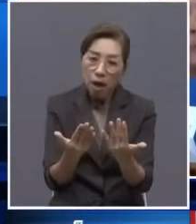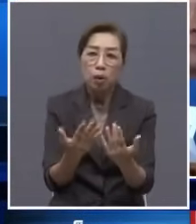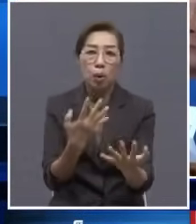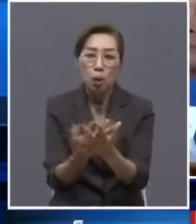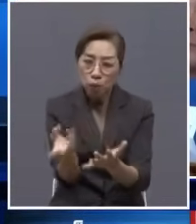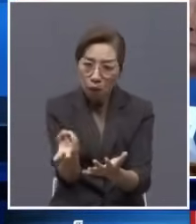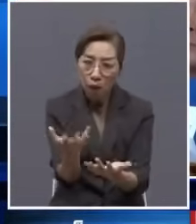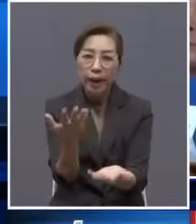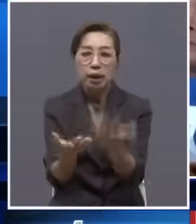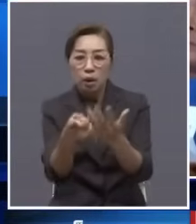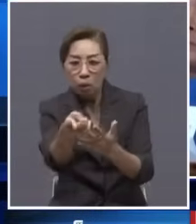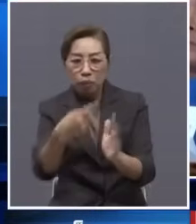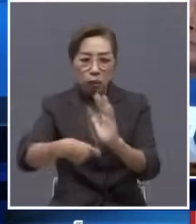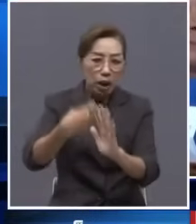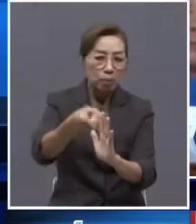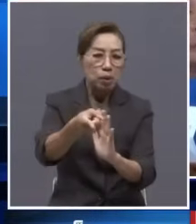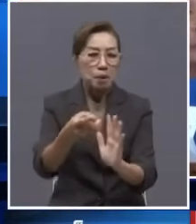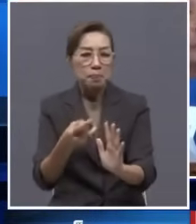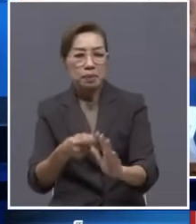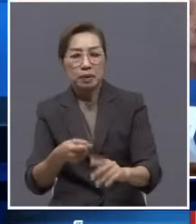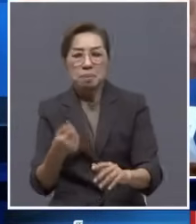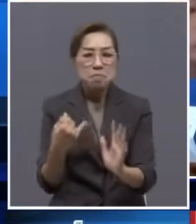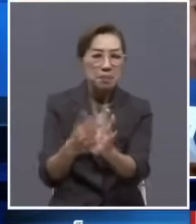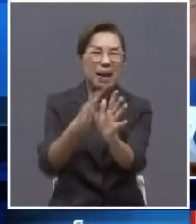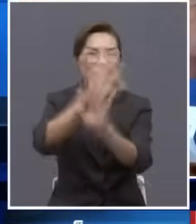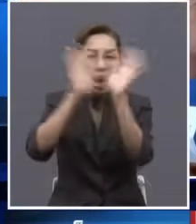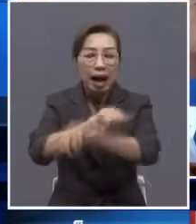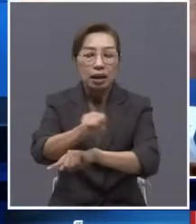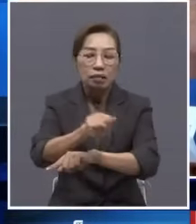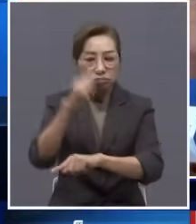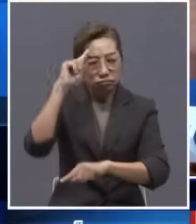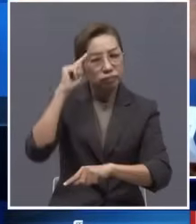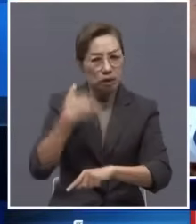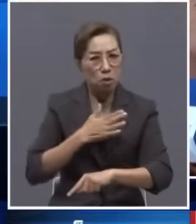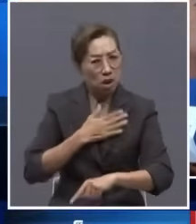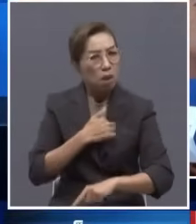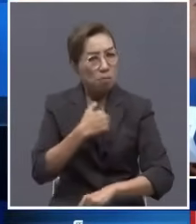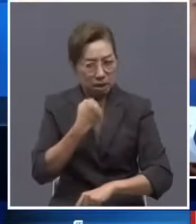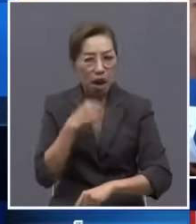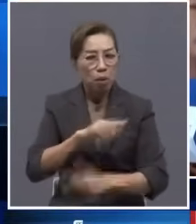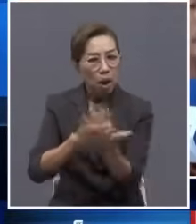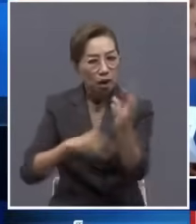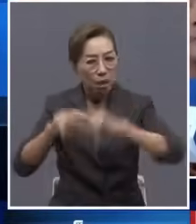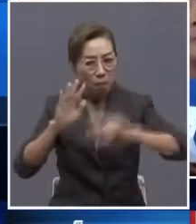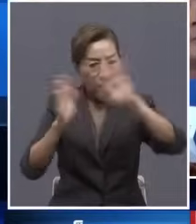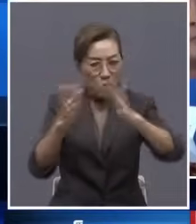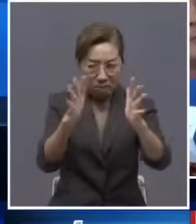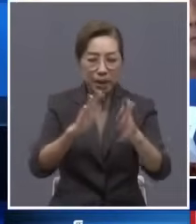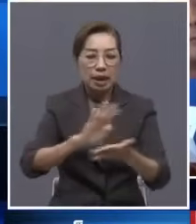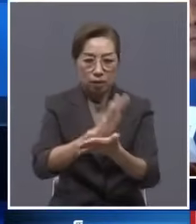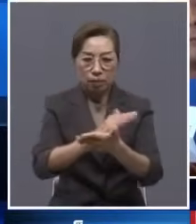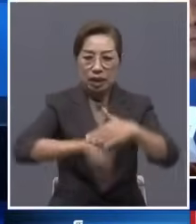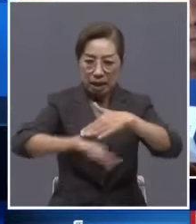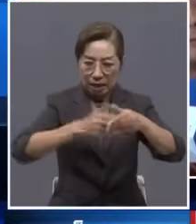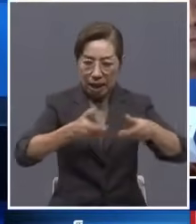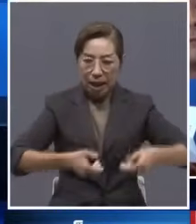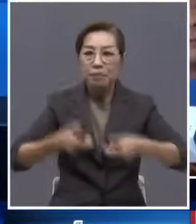ก็มั่นใจในเรื่องของหลักฐานที่มีที่ไปชี้แจงต่อศาลนะครับซึ่งคุณพิธบอกว่าทำเต็มที่แล้วในการ